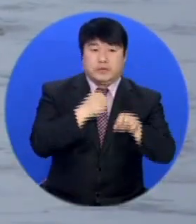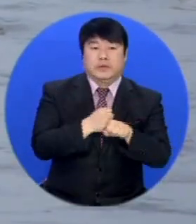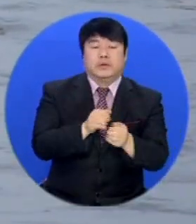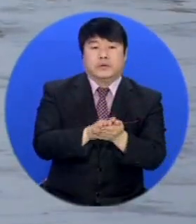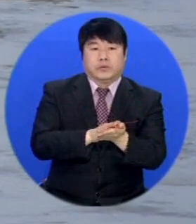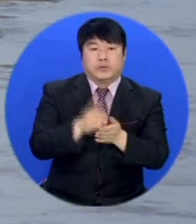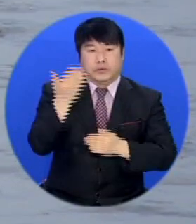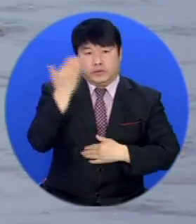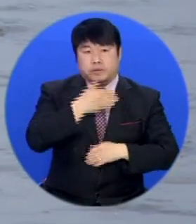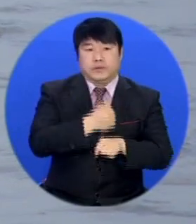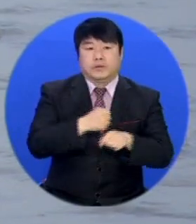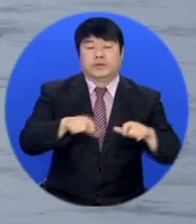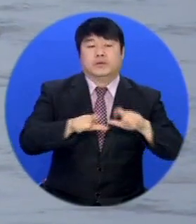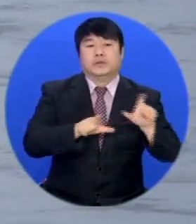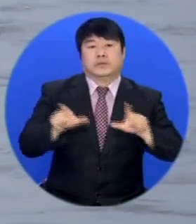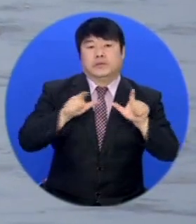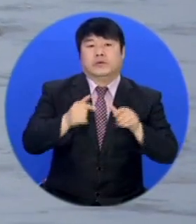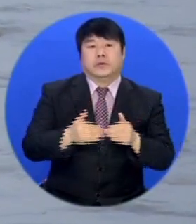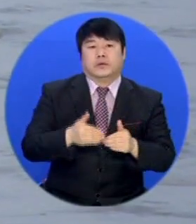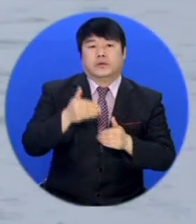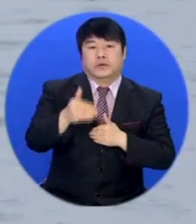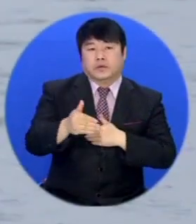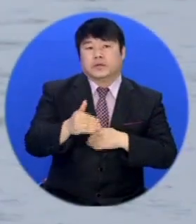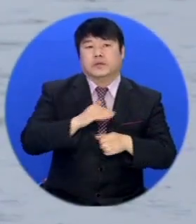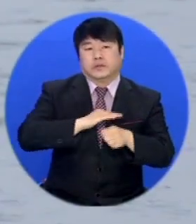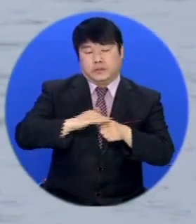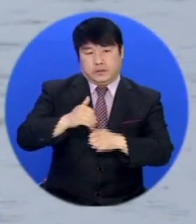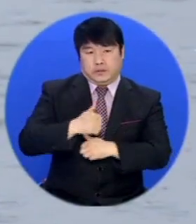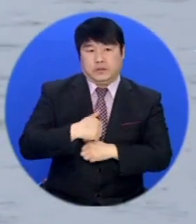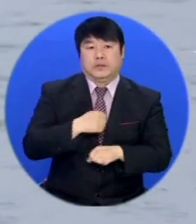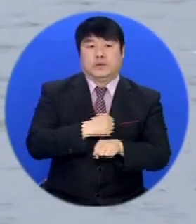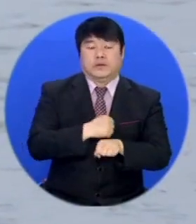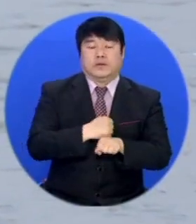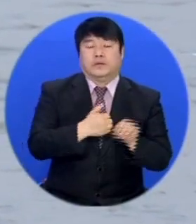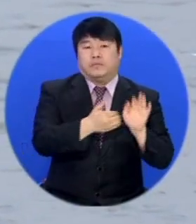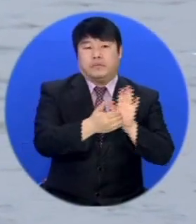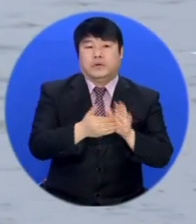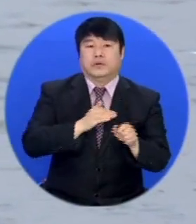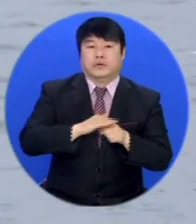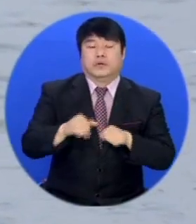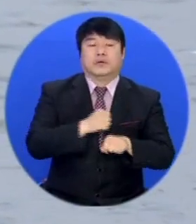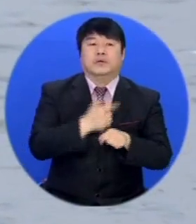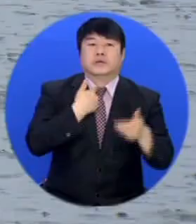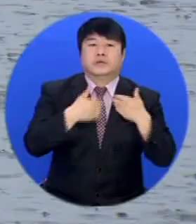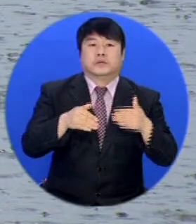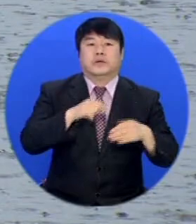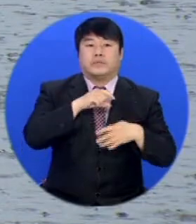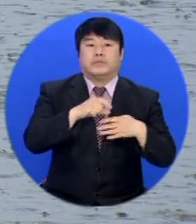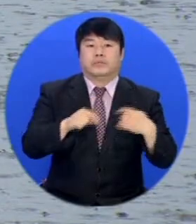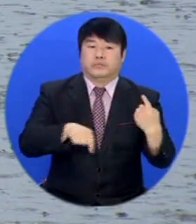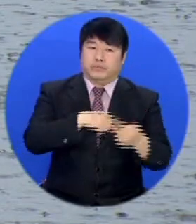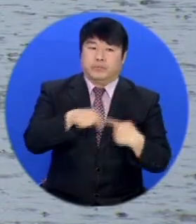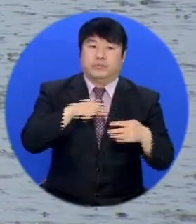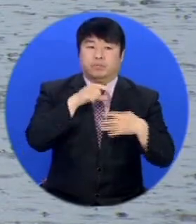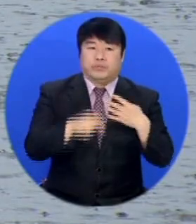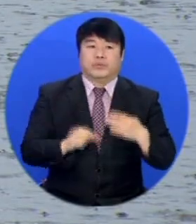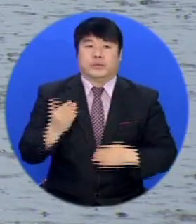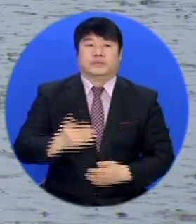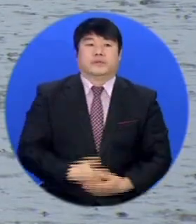등 생활 속 거리 두기 예방 수칙 준수와 방역 체계를 구축해 체험 프로그램이 운영될 계획입니다.